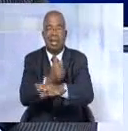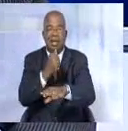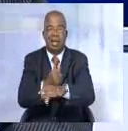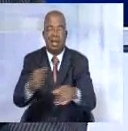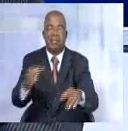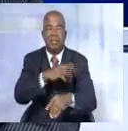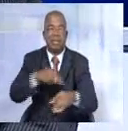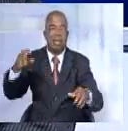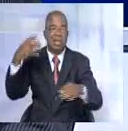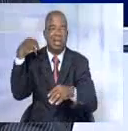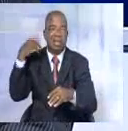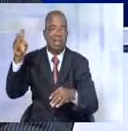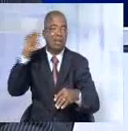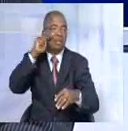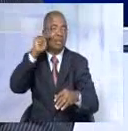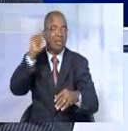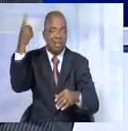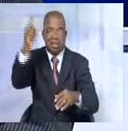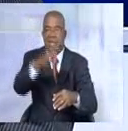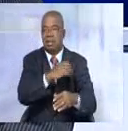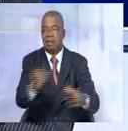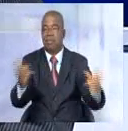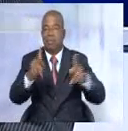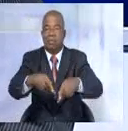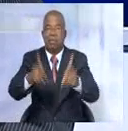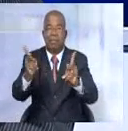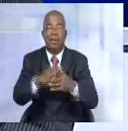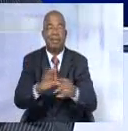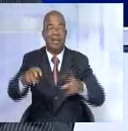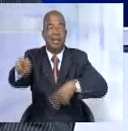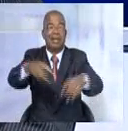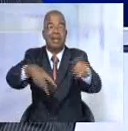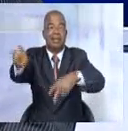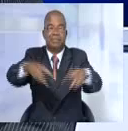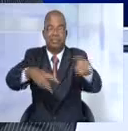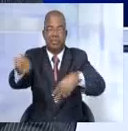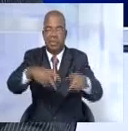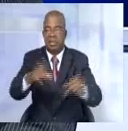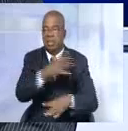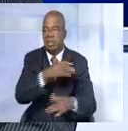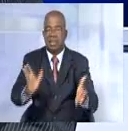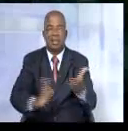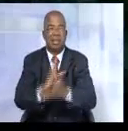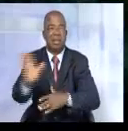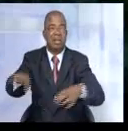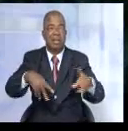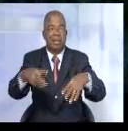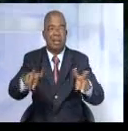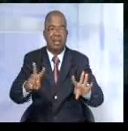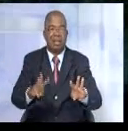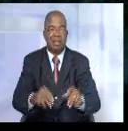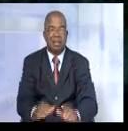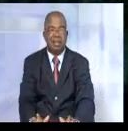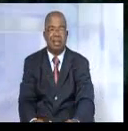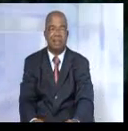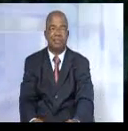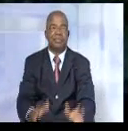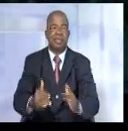pour améliorer le trafic des biens et des personnes dans l'espace CEDEAO. Léon Broukwami.